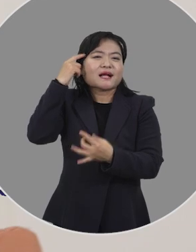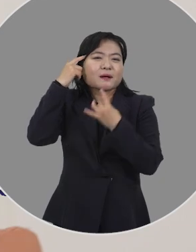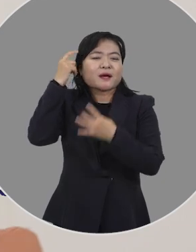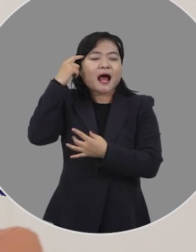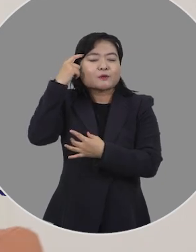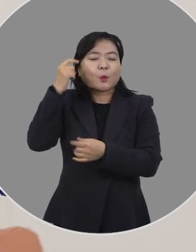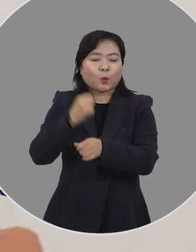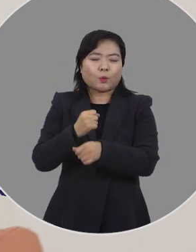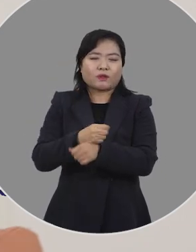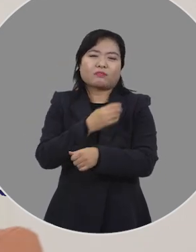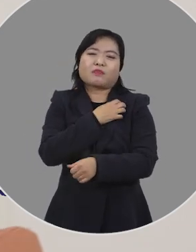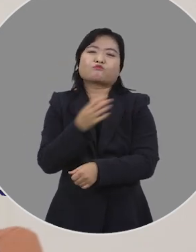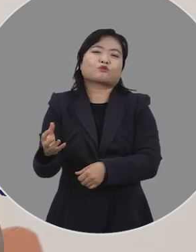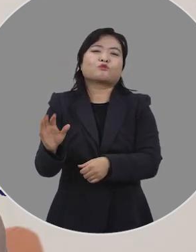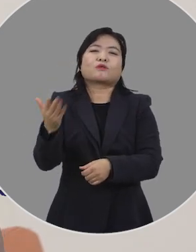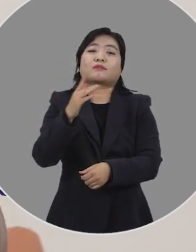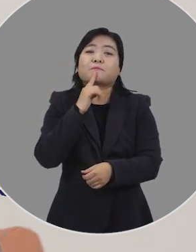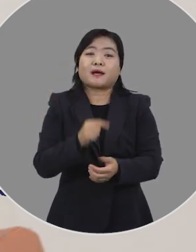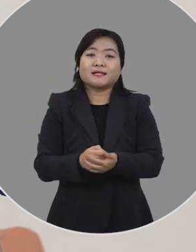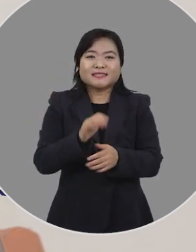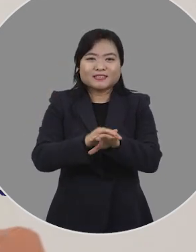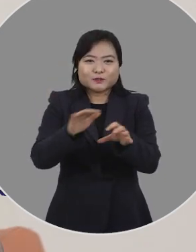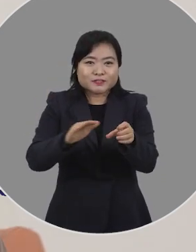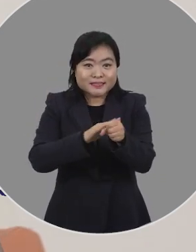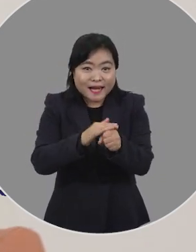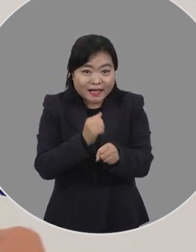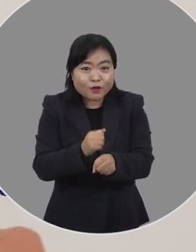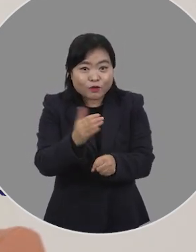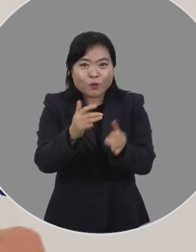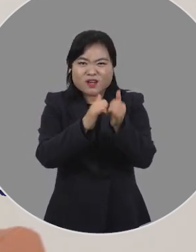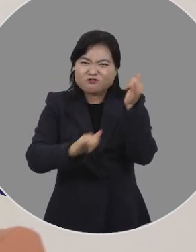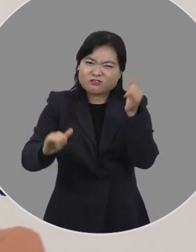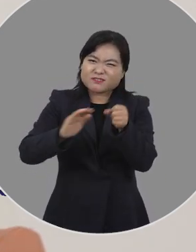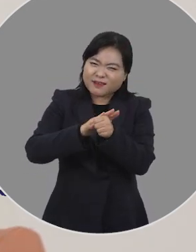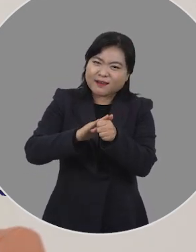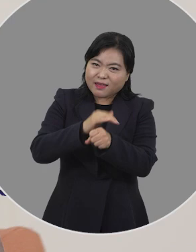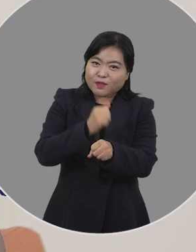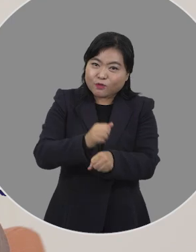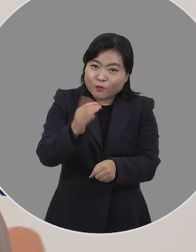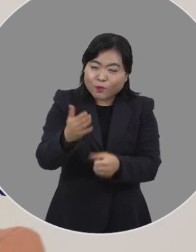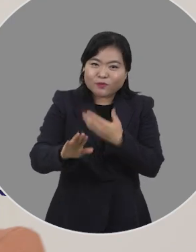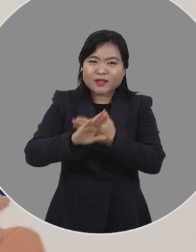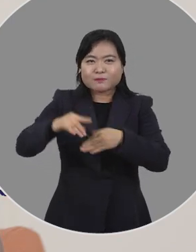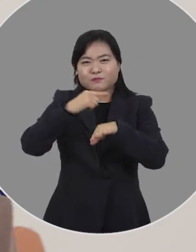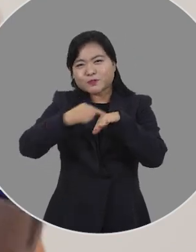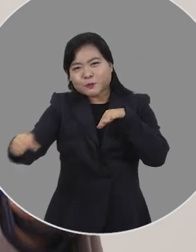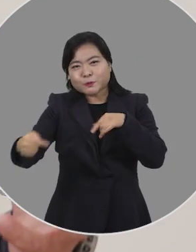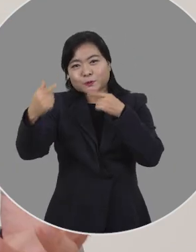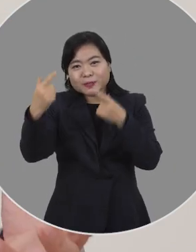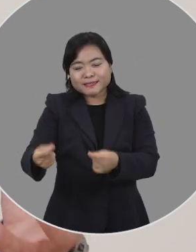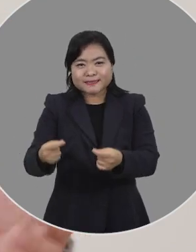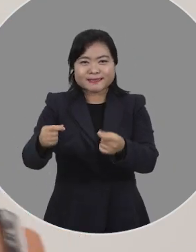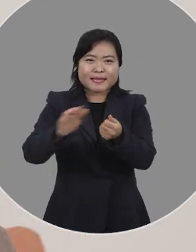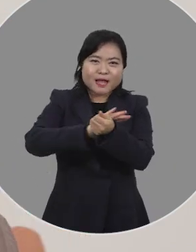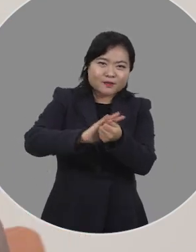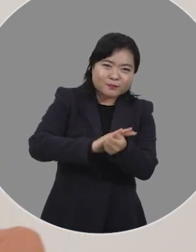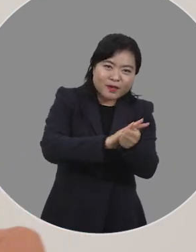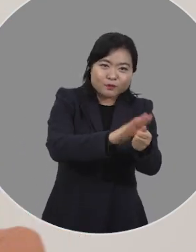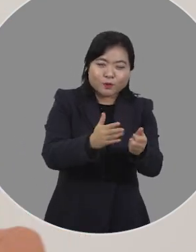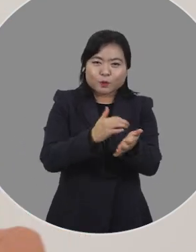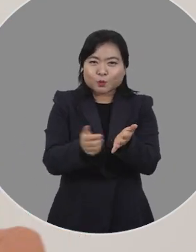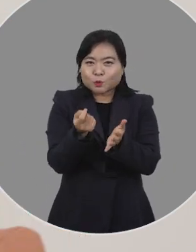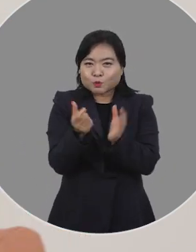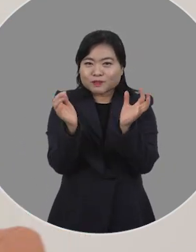생각하도록만 놔두면 된다예요. 그러니까 이웃을 사랑해야 되고 인류를 사랑해야 되고 다른 민족도 똑같이 대접해야 되고 뭐